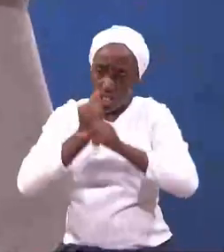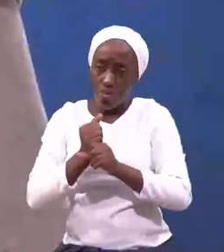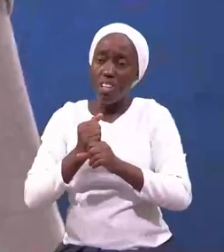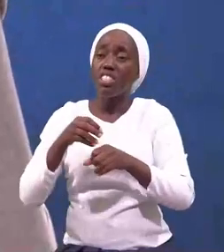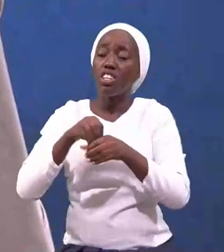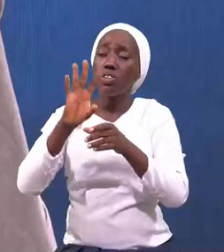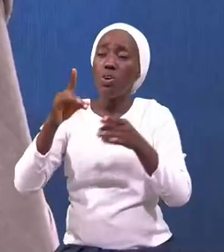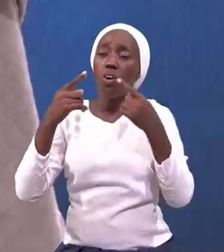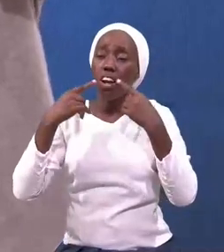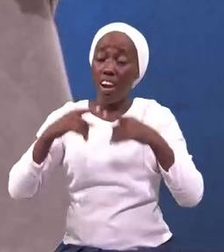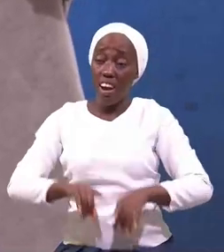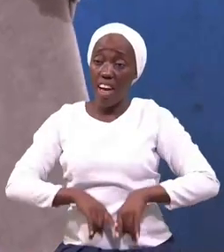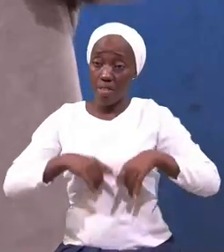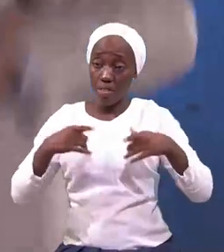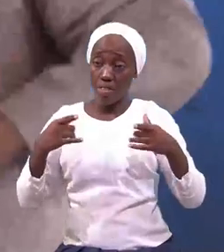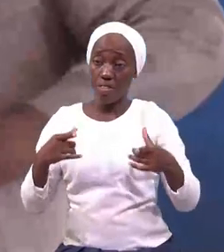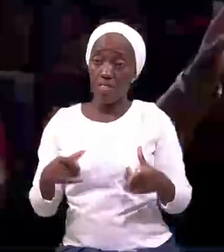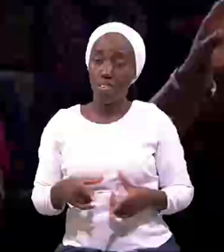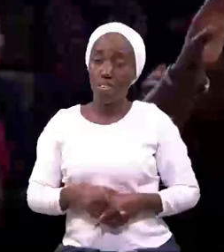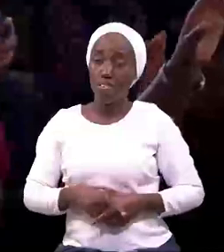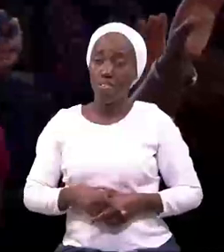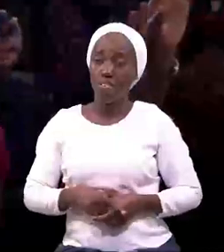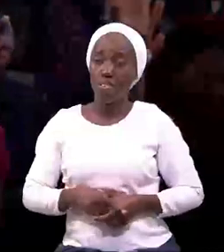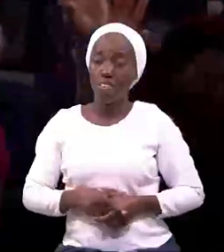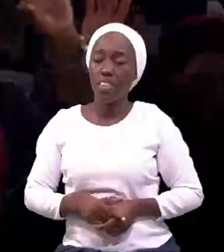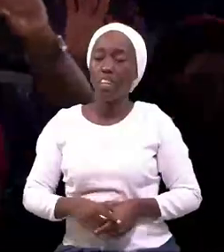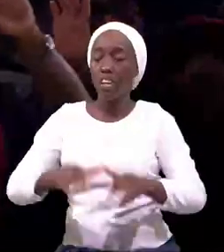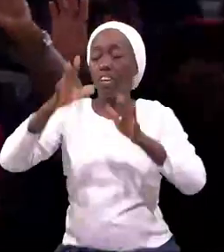vie. Où es-tu là-bas?